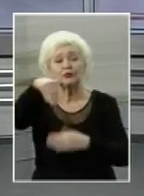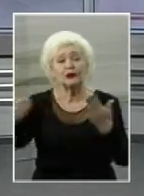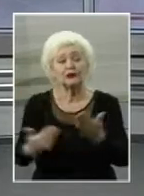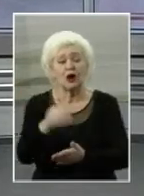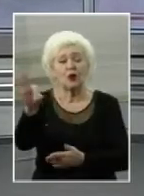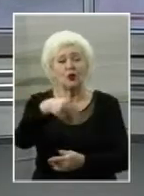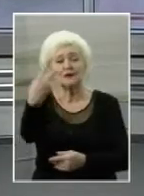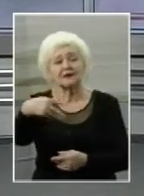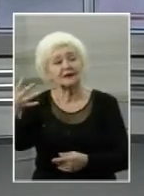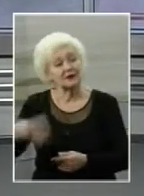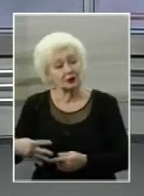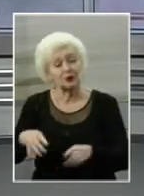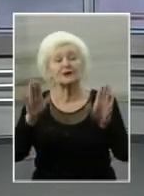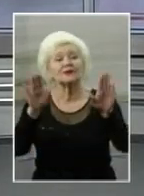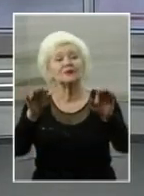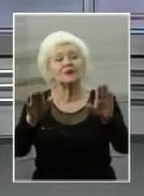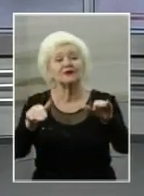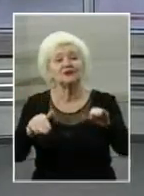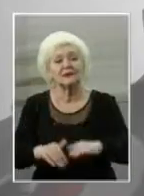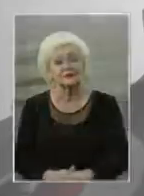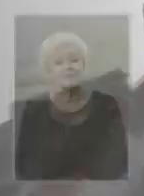новини о 20:40. До побачення.